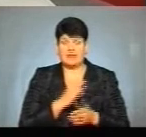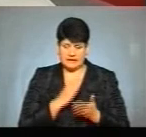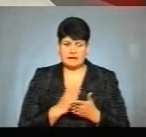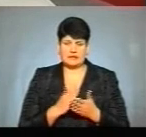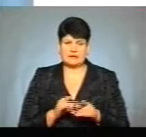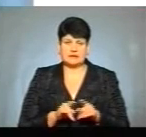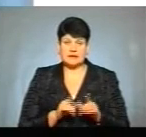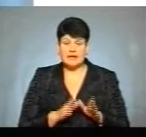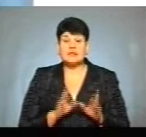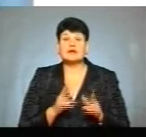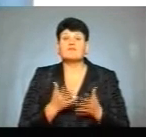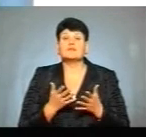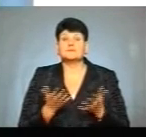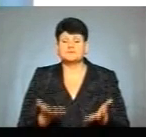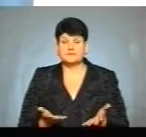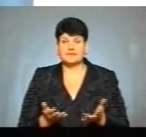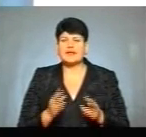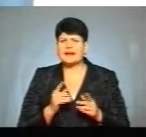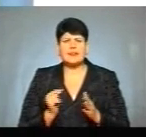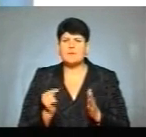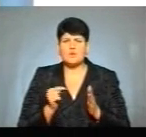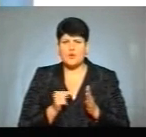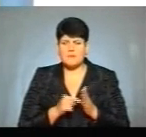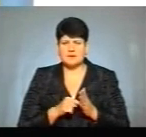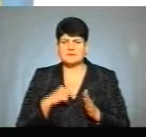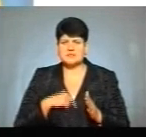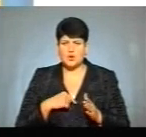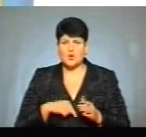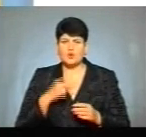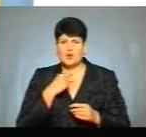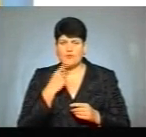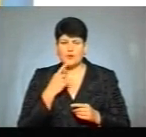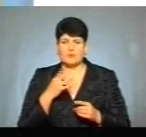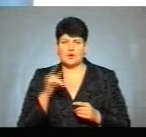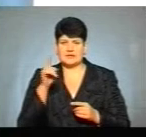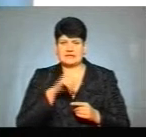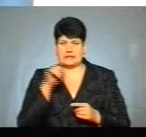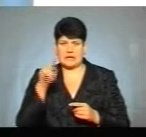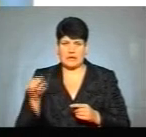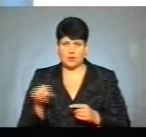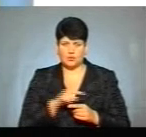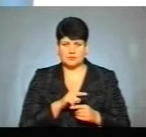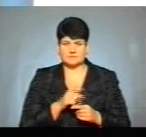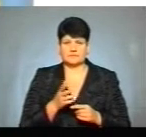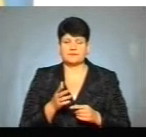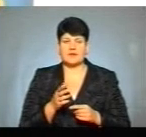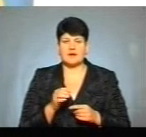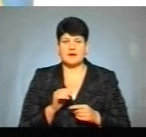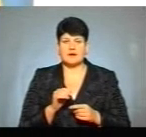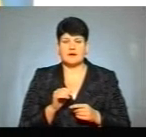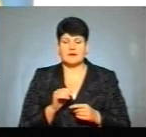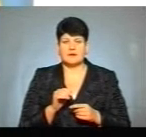таке. Як розпізнати? Як не потрапити? Психологи говорять про трикутник Карпмана – агресор, жертва